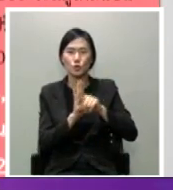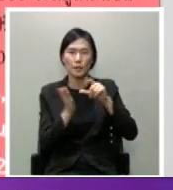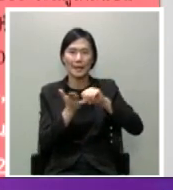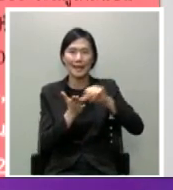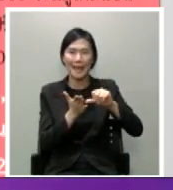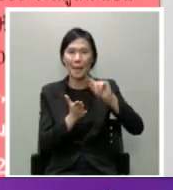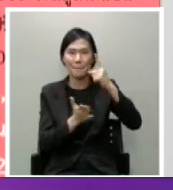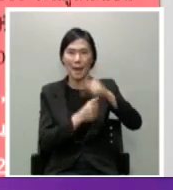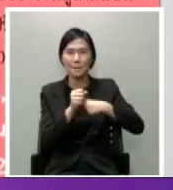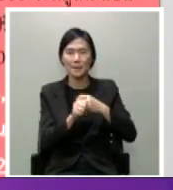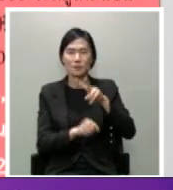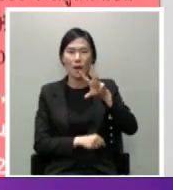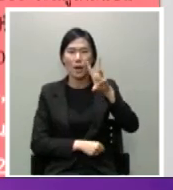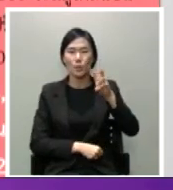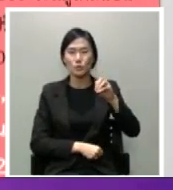ปี60